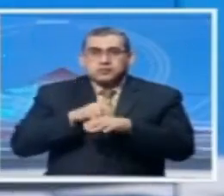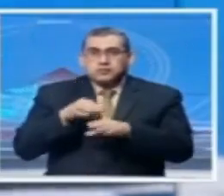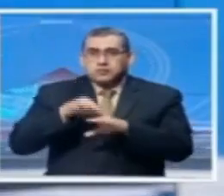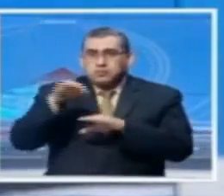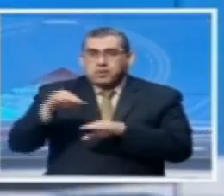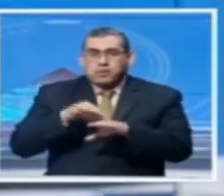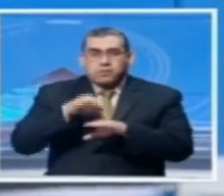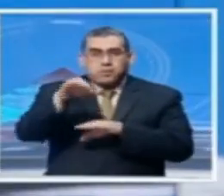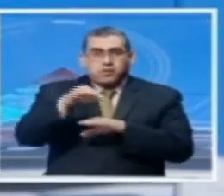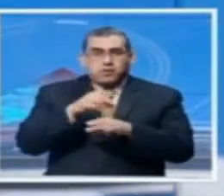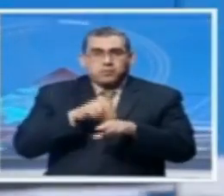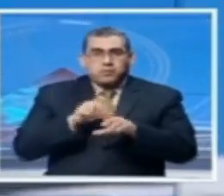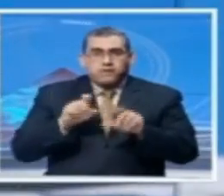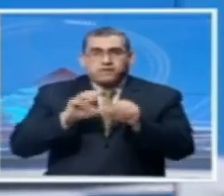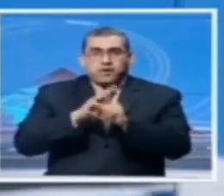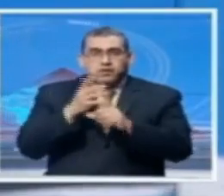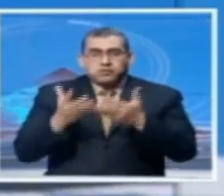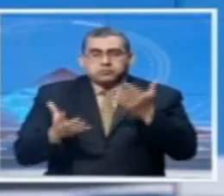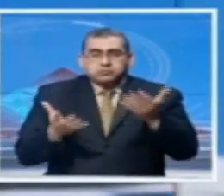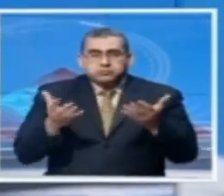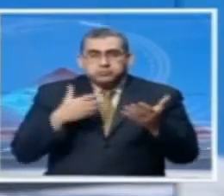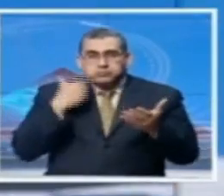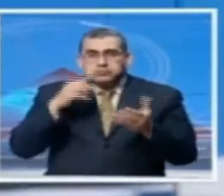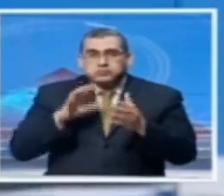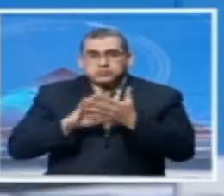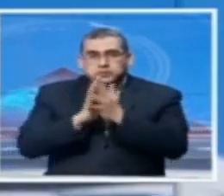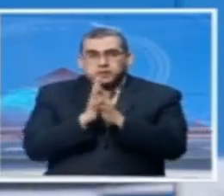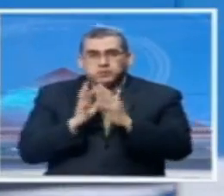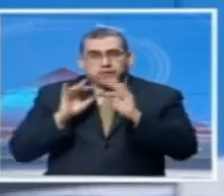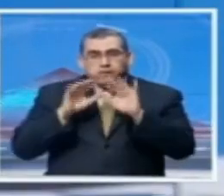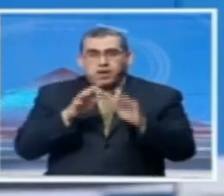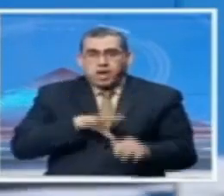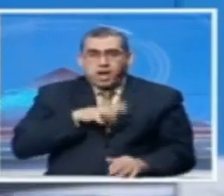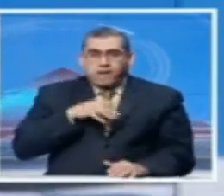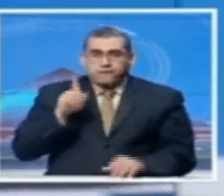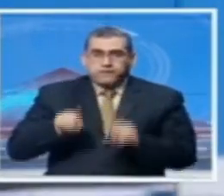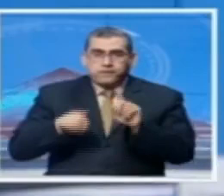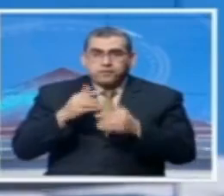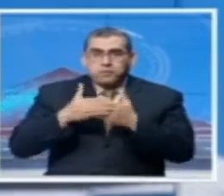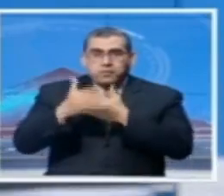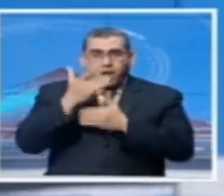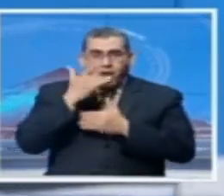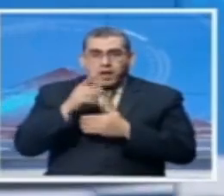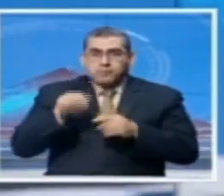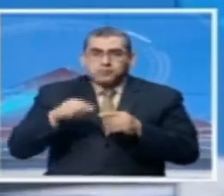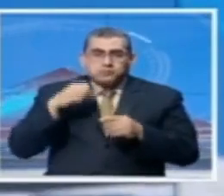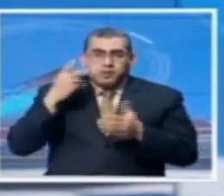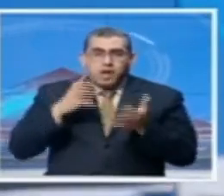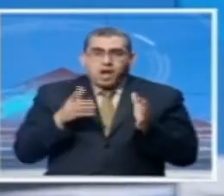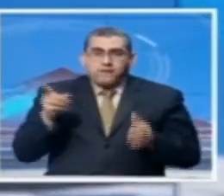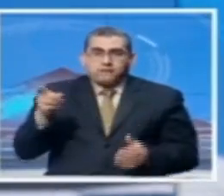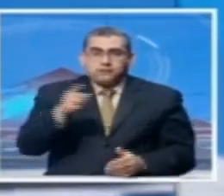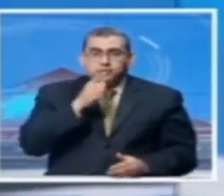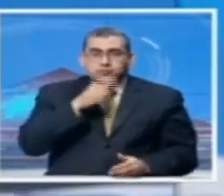من انتشار الفيروس لأن ممكن يكون في تكدس أو في عدم تباعد. لكن يعني حضرتك